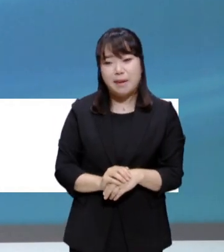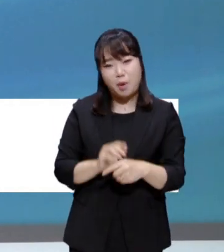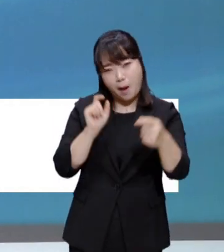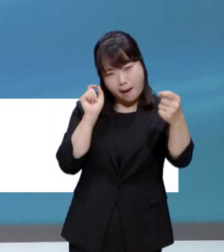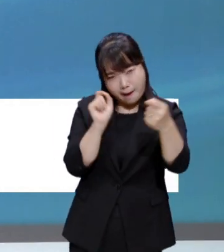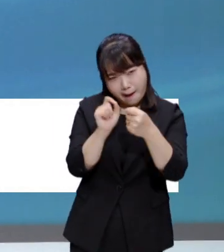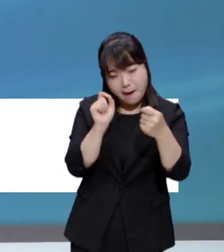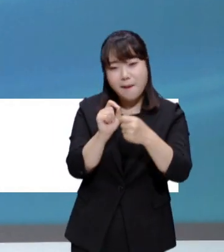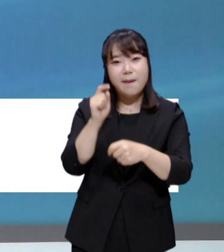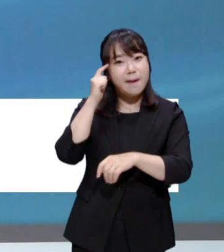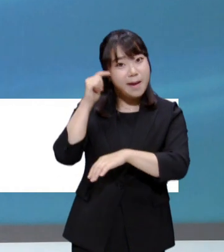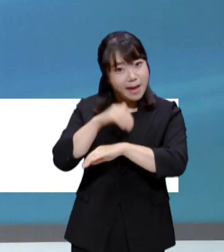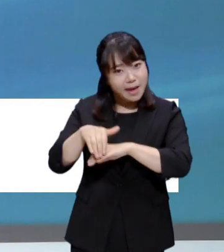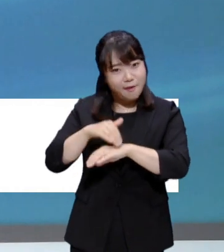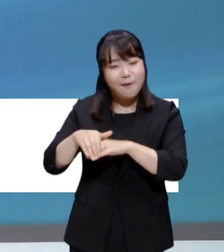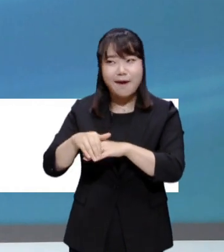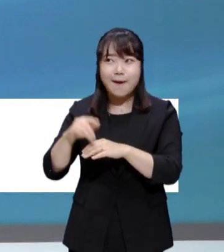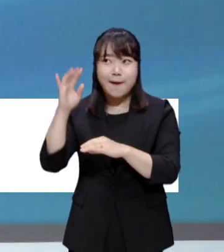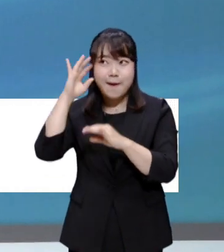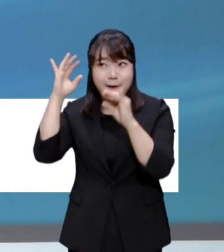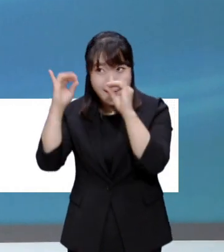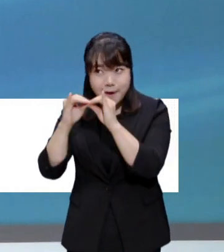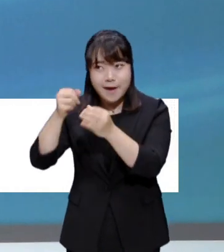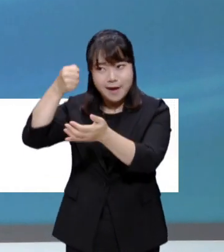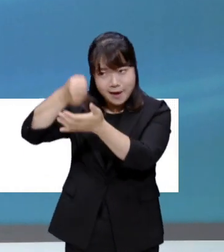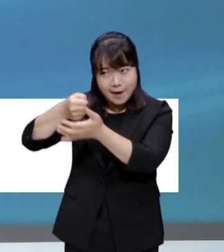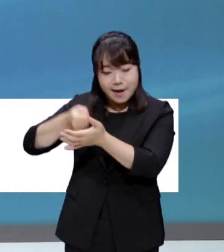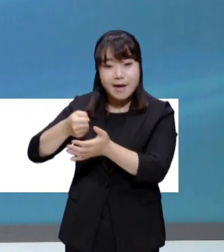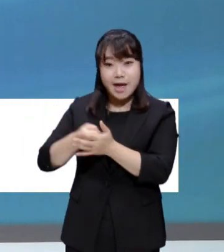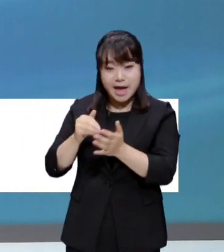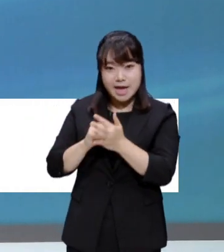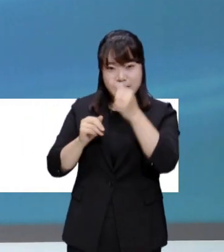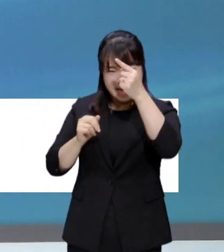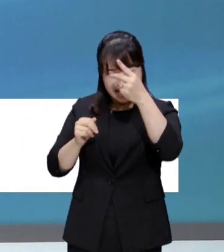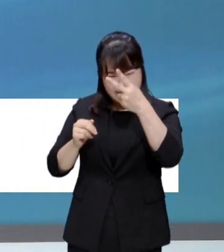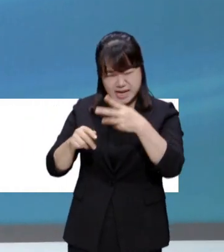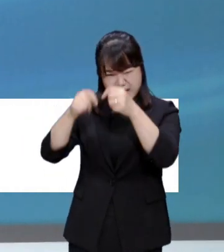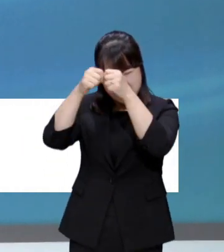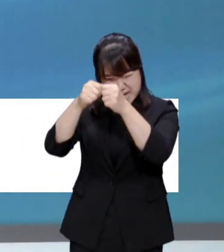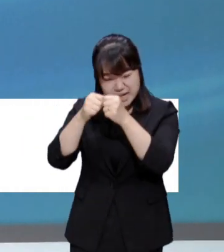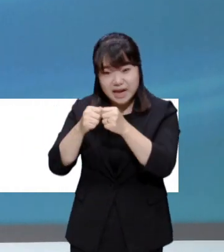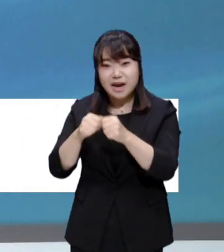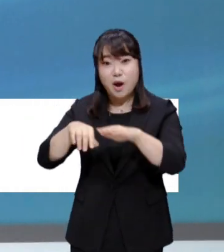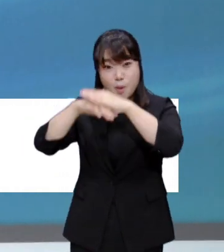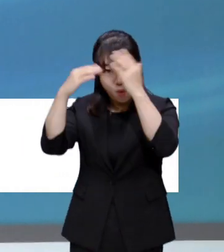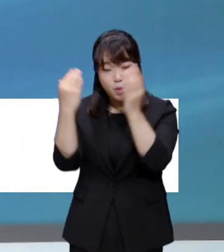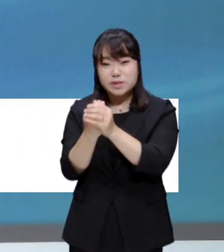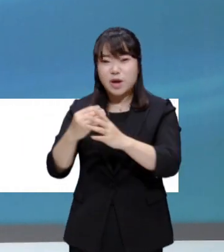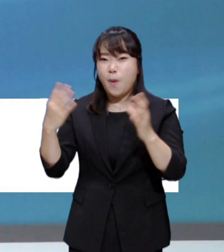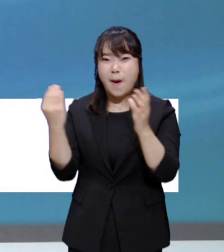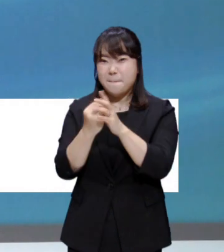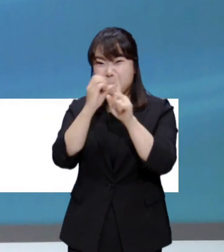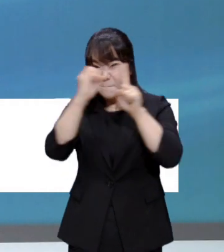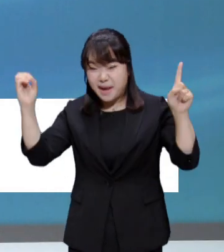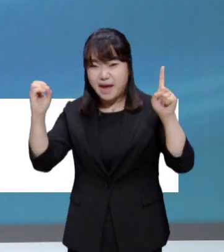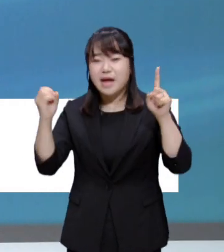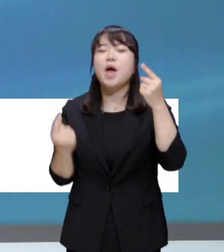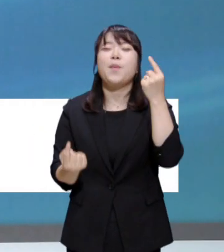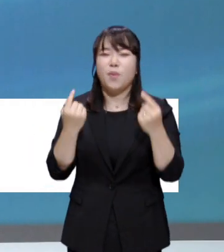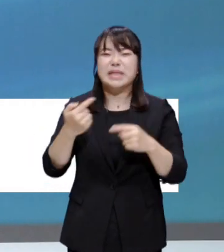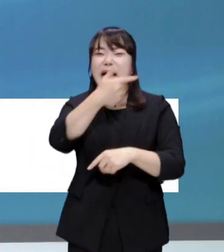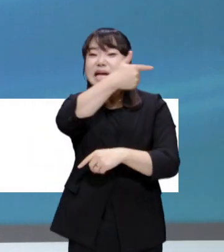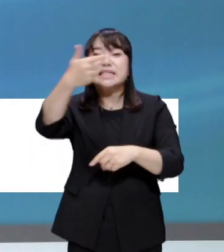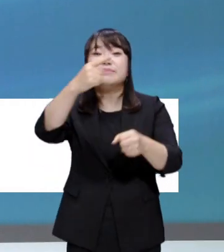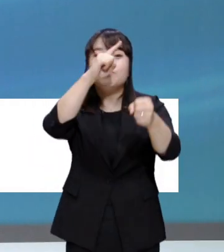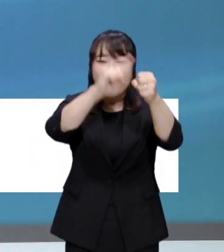조만간 저는 좋은 결과, 구체적으로 각 1, 2, 3, 4가 다 바로 해결책이 나온다기보다 큰